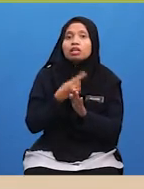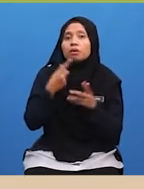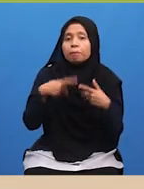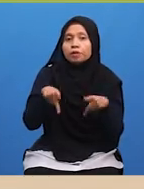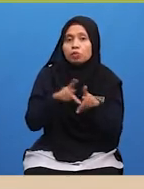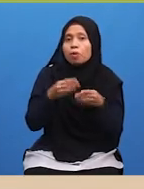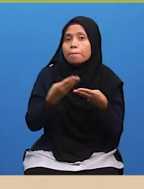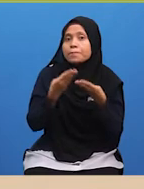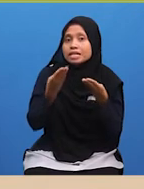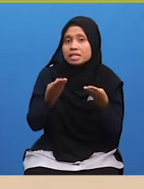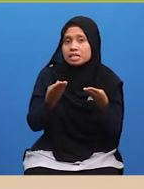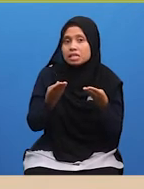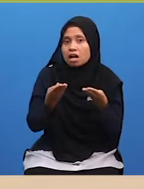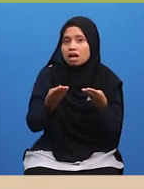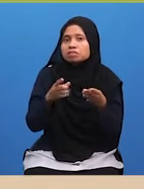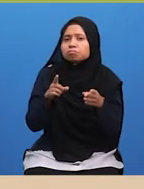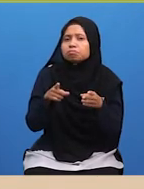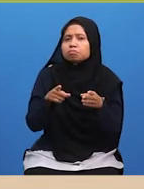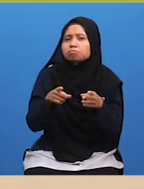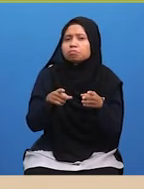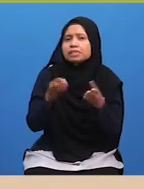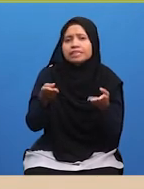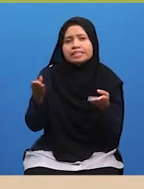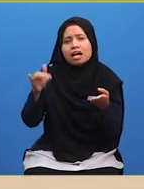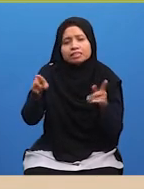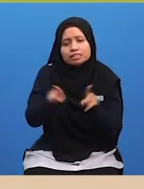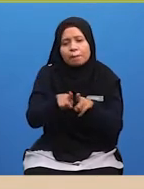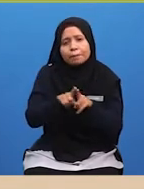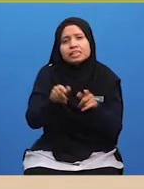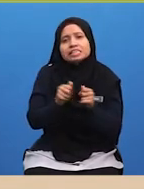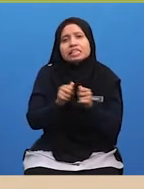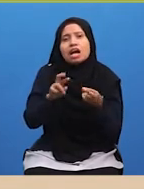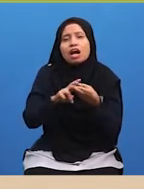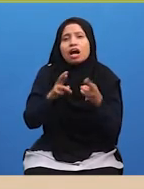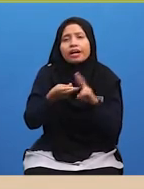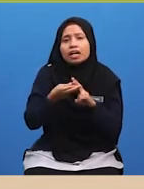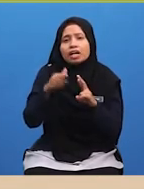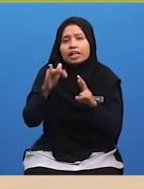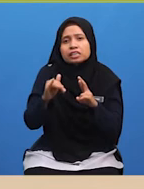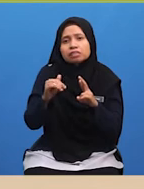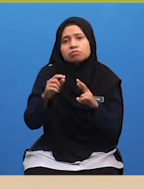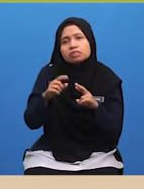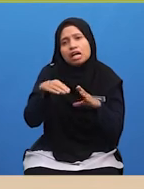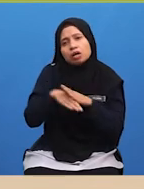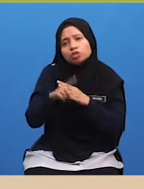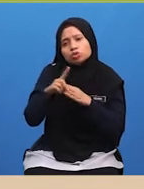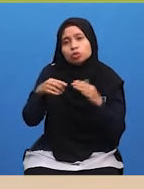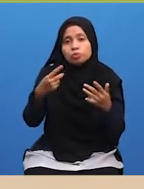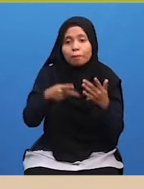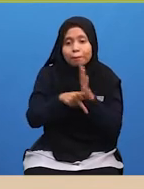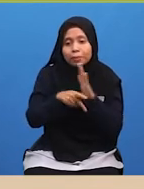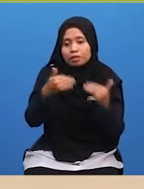perlu memberi peluang yang sama kepada rakan-rakan yang terlibat dalam sesuatu permainan.